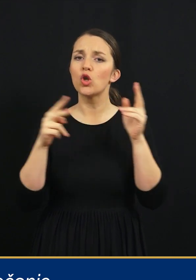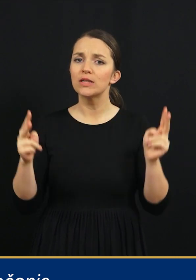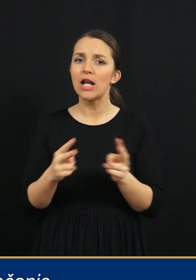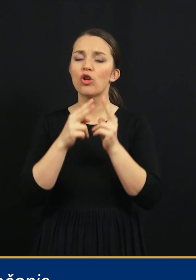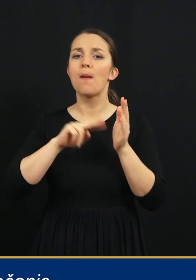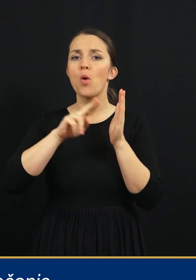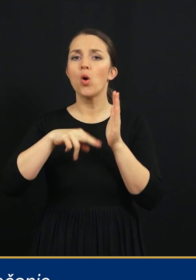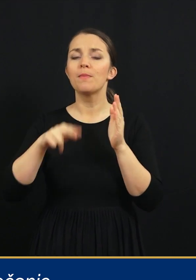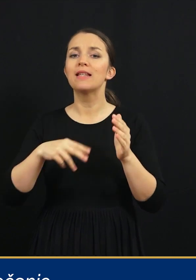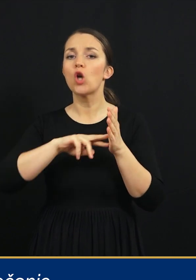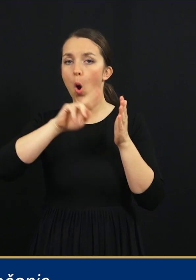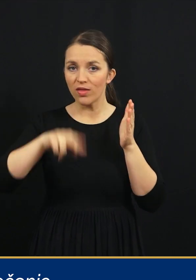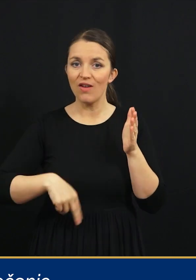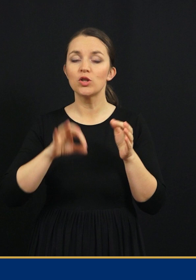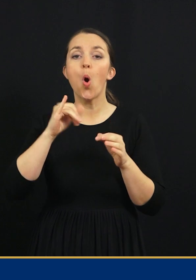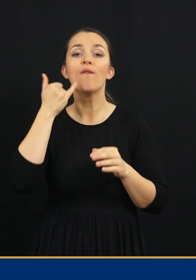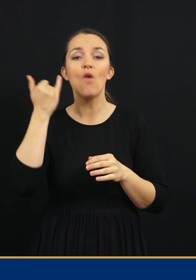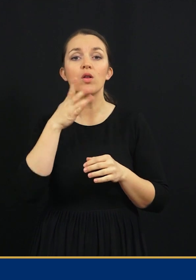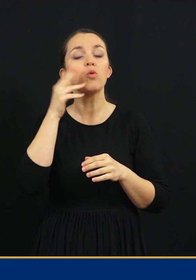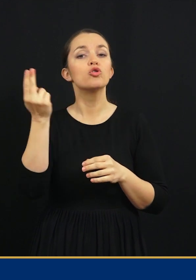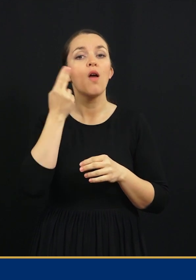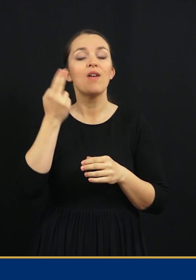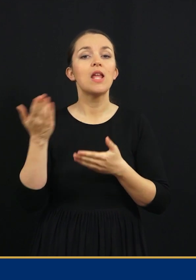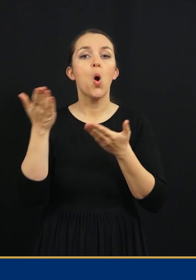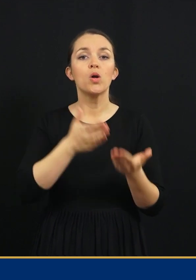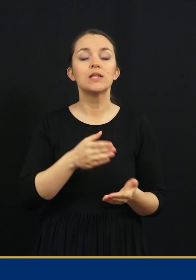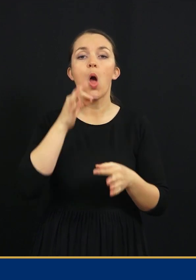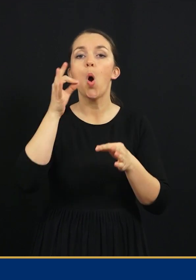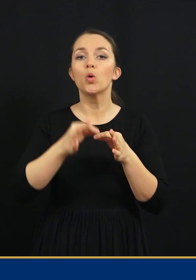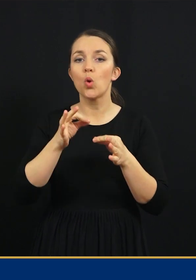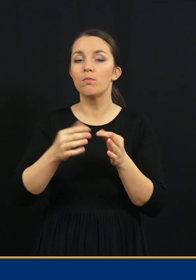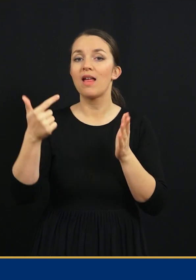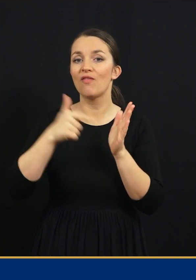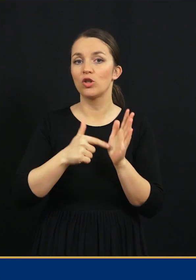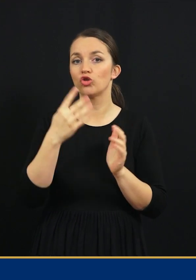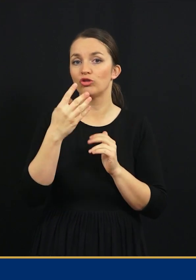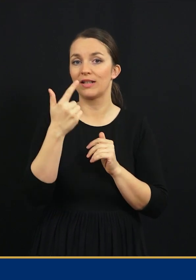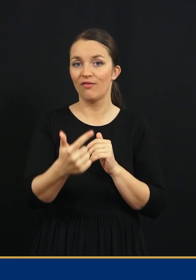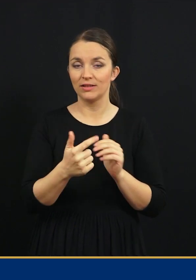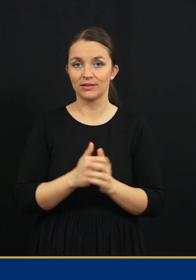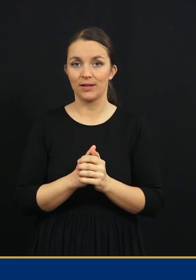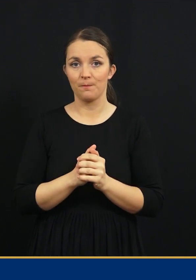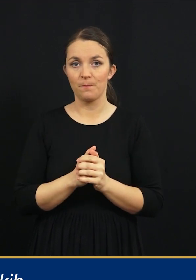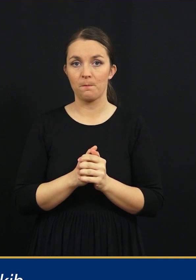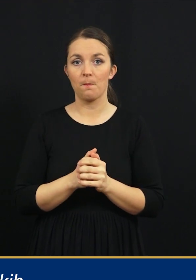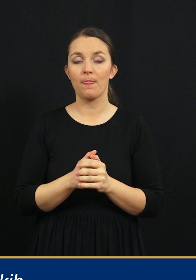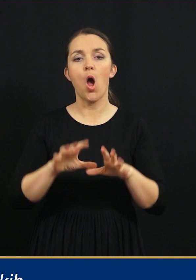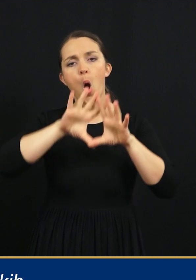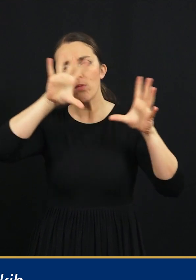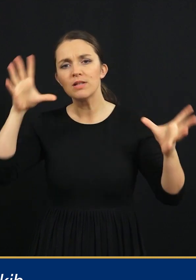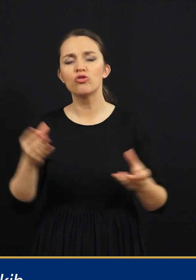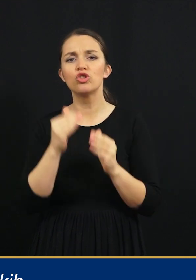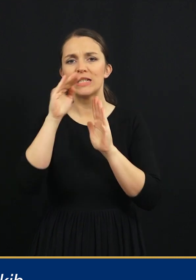srečanje pogodbenic konvencije o vodah, ki ga bo Slovenija gostila oktobra 2024.